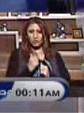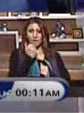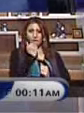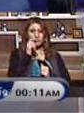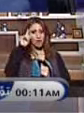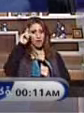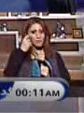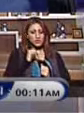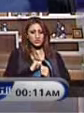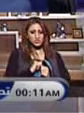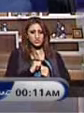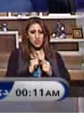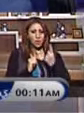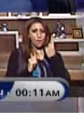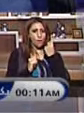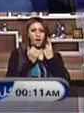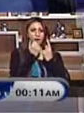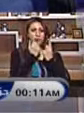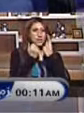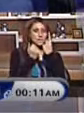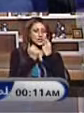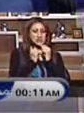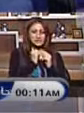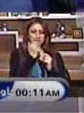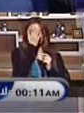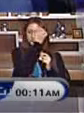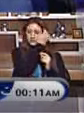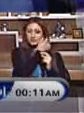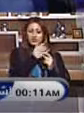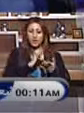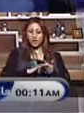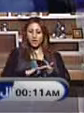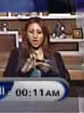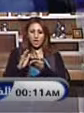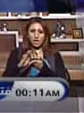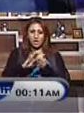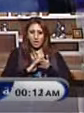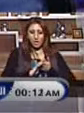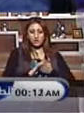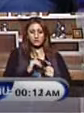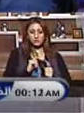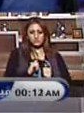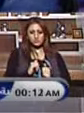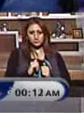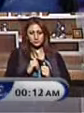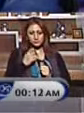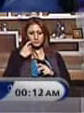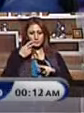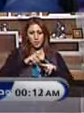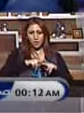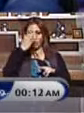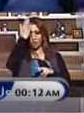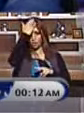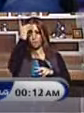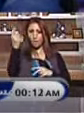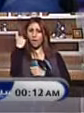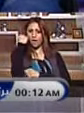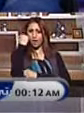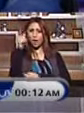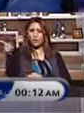يعني الا هذه مد يدك انت لا بايعك قال يا عمر انت اقوى